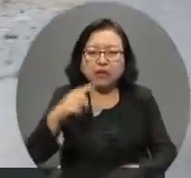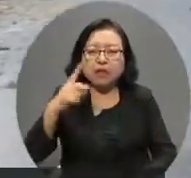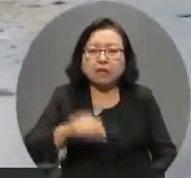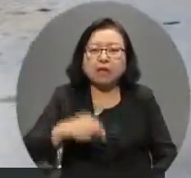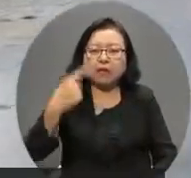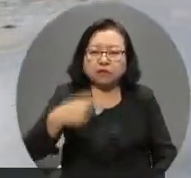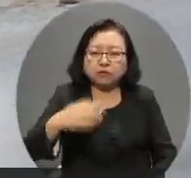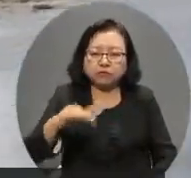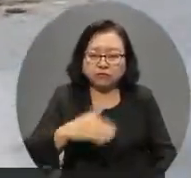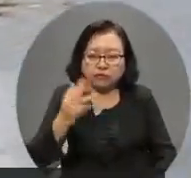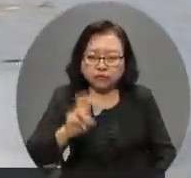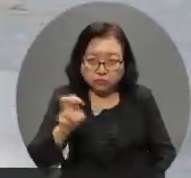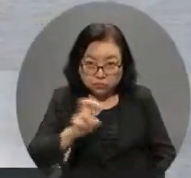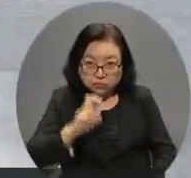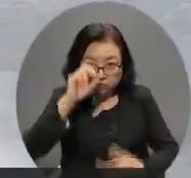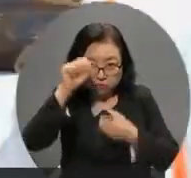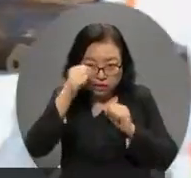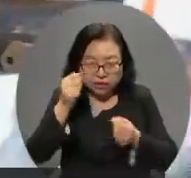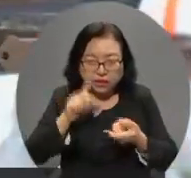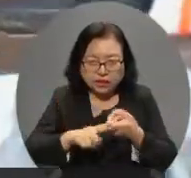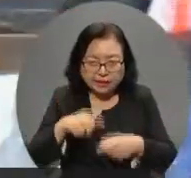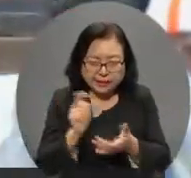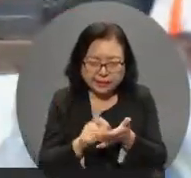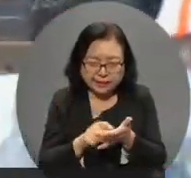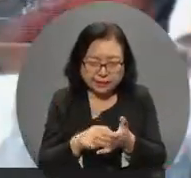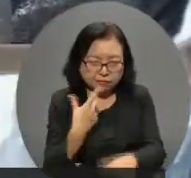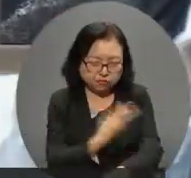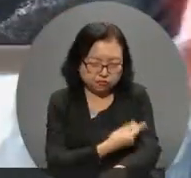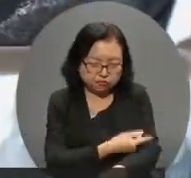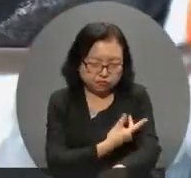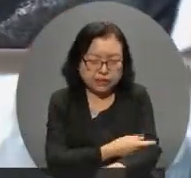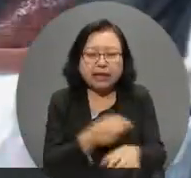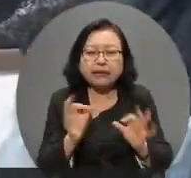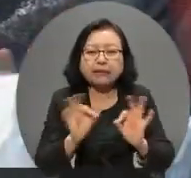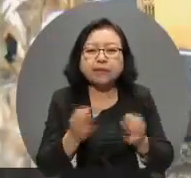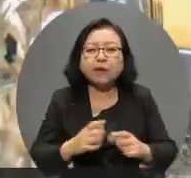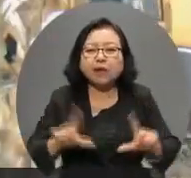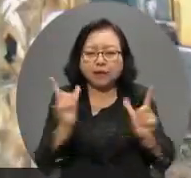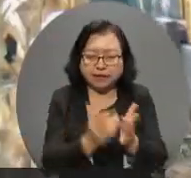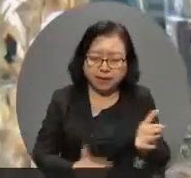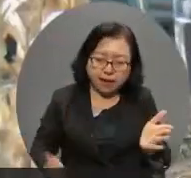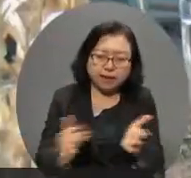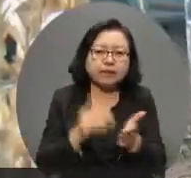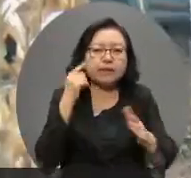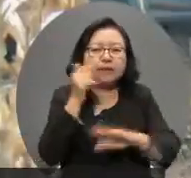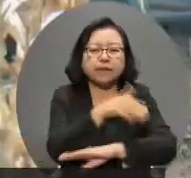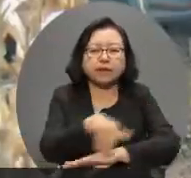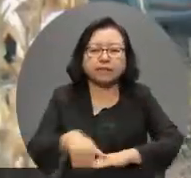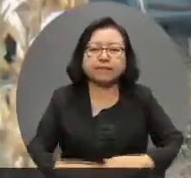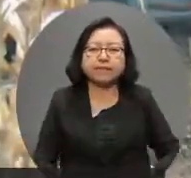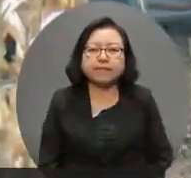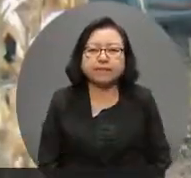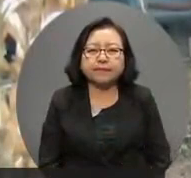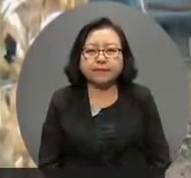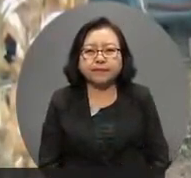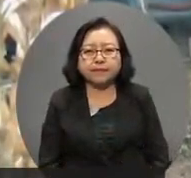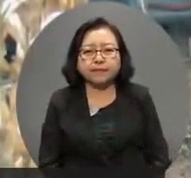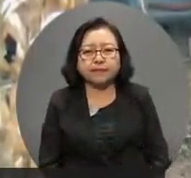11,925마리에 대한 긴급 백신 접종을 금요일까지 마무리할 계획입니다. MBC 뉴스